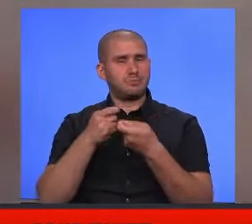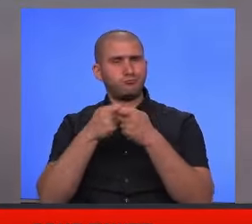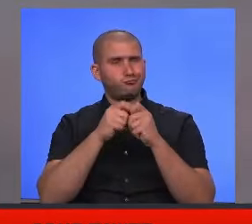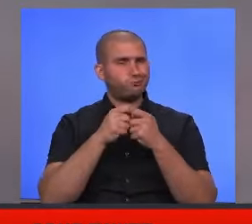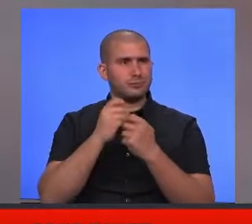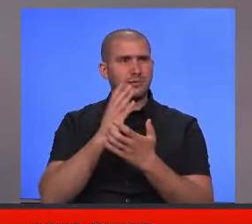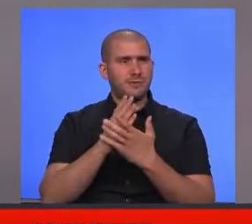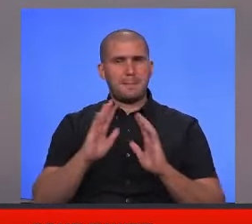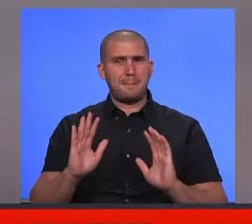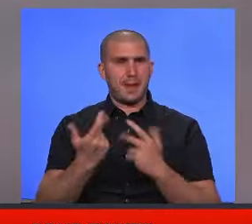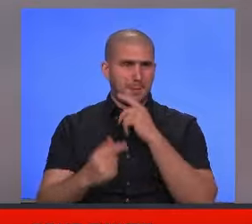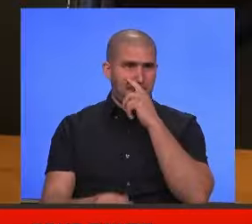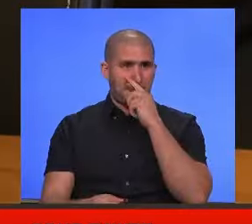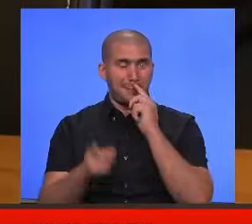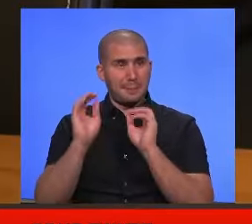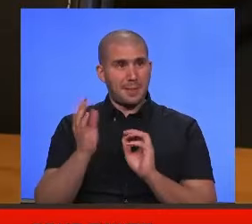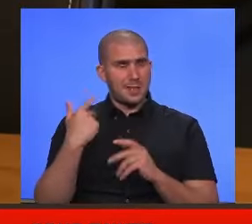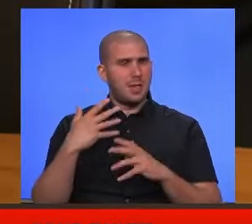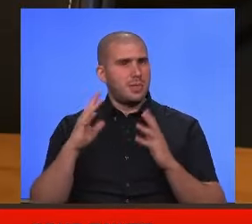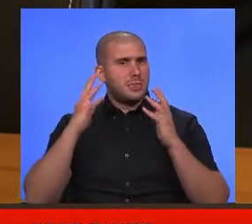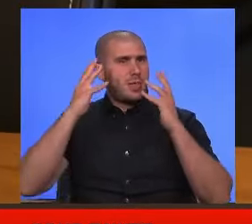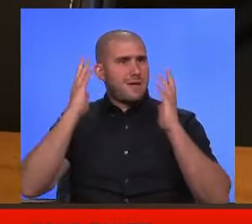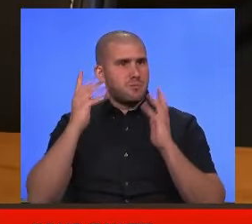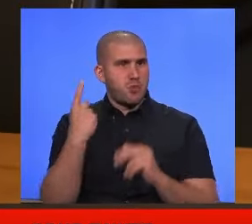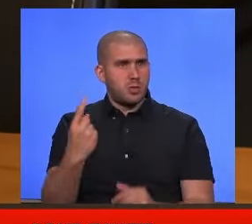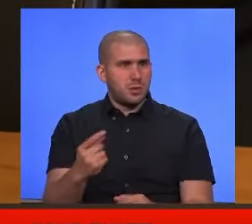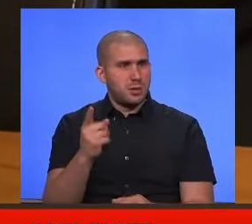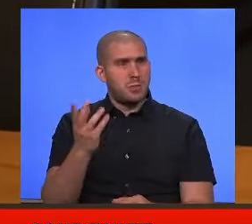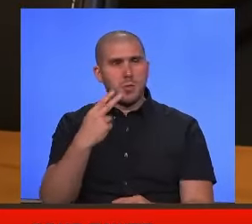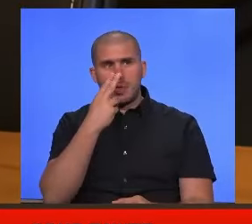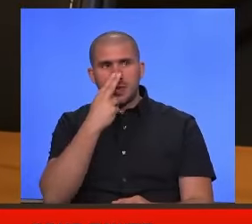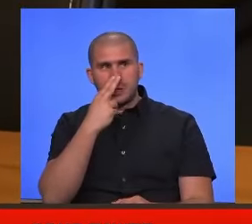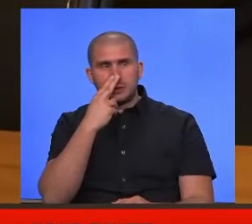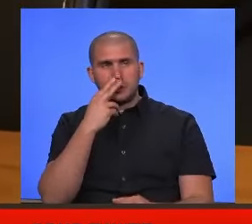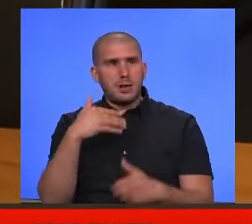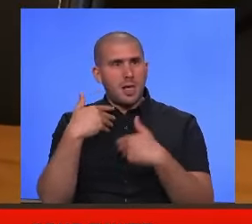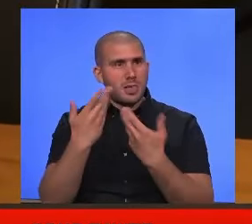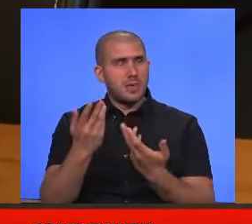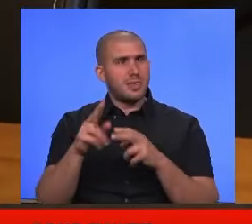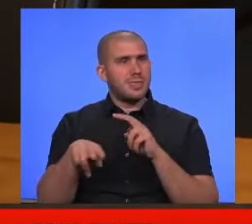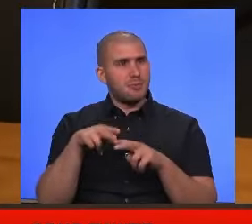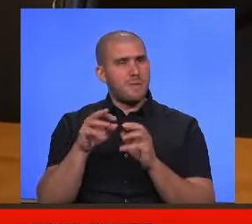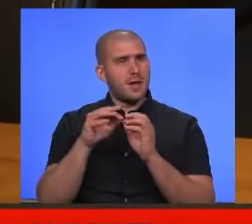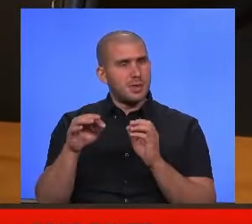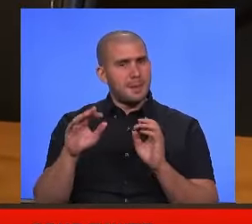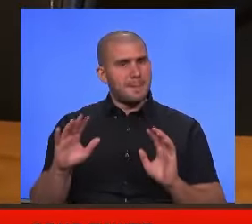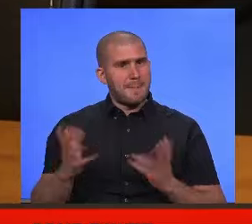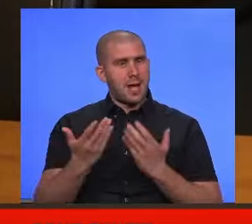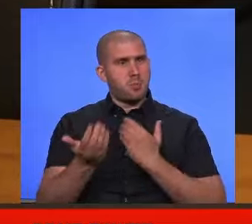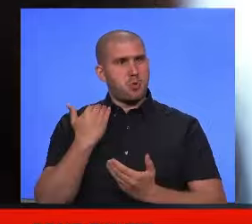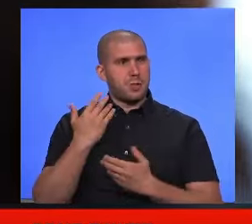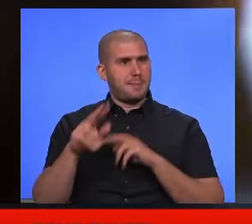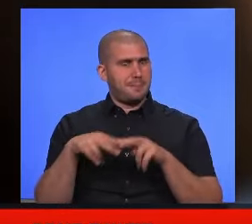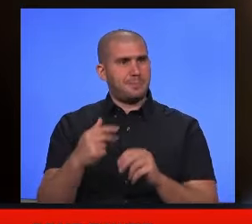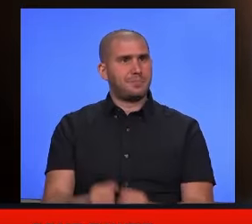קשר באופן מיידי. הוא באמת היה מאוד נלהב, בואו ננסה איכשהו להביא לה את הטיפול ולהתחיל כמה שיותר